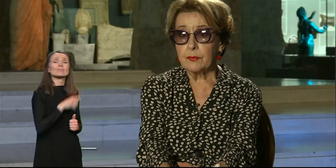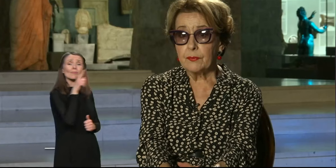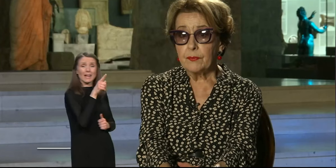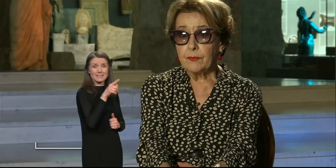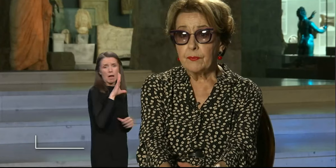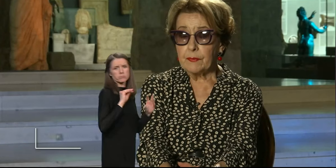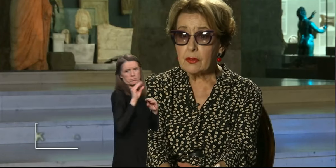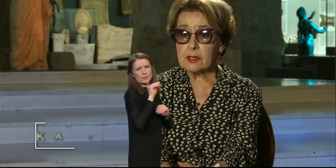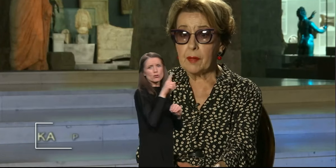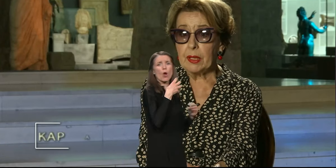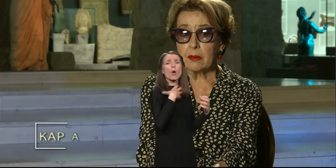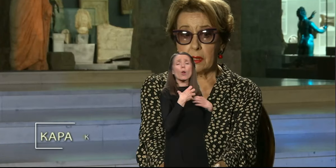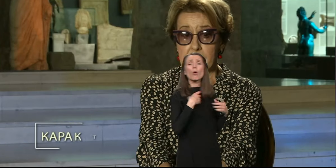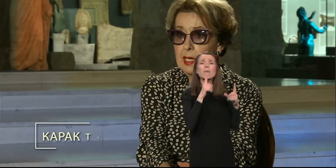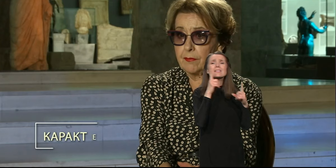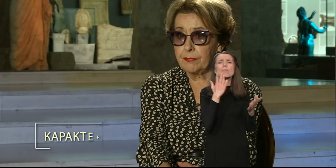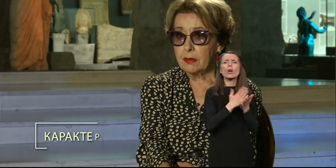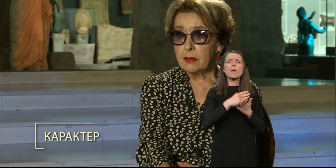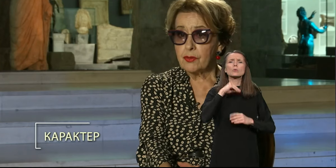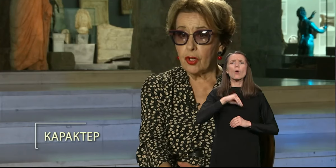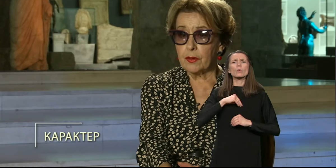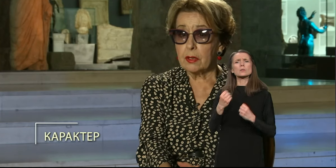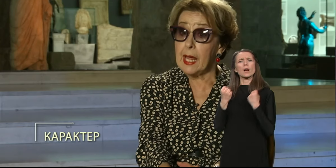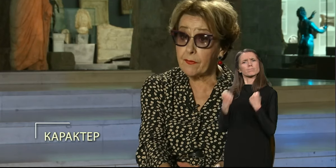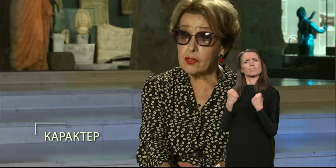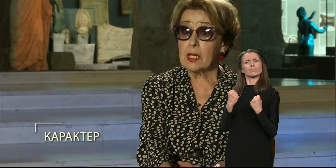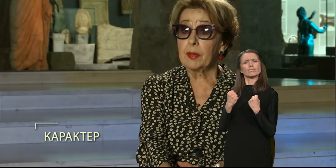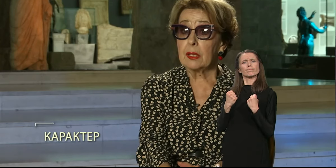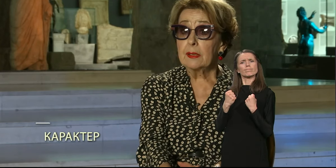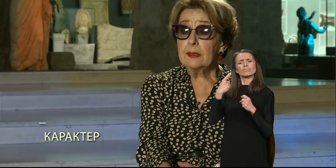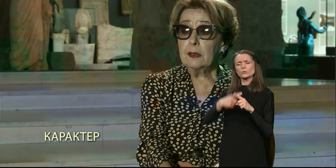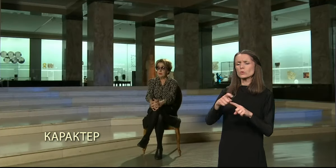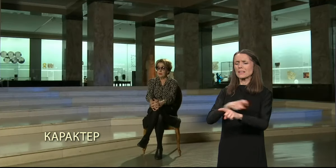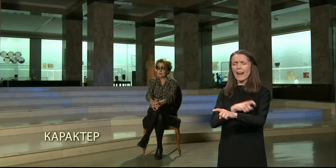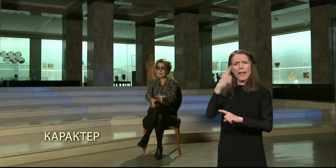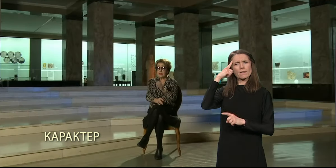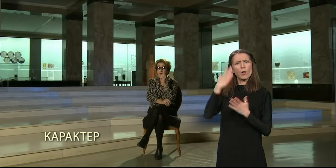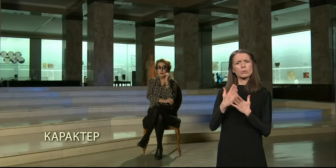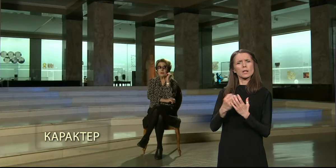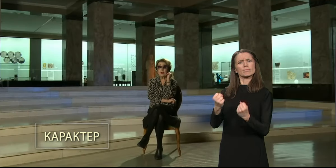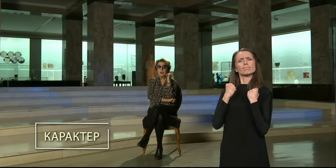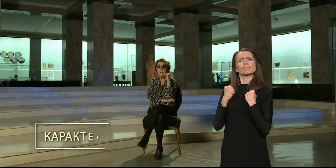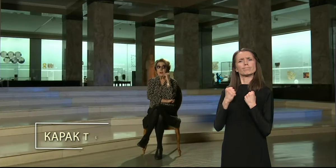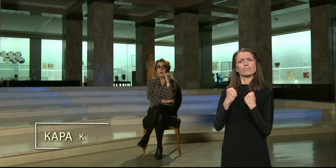privatno. Jako stabilan i zdrav čovek, nervno stabilan. Jer,